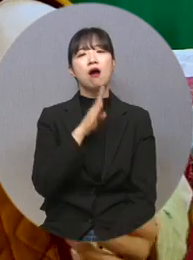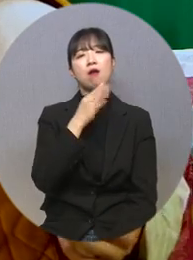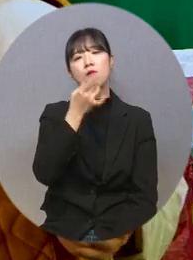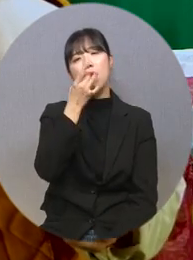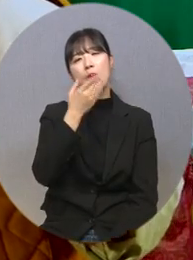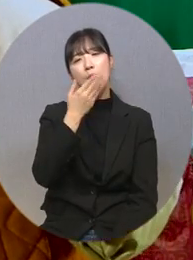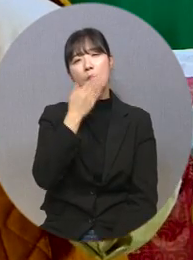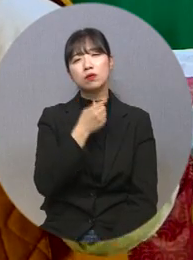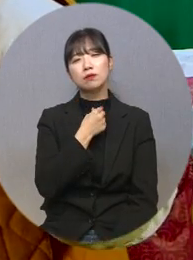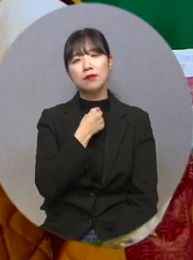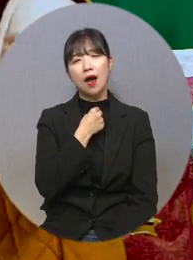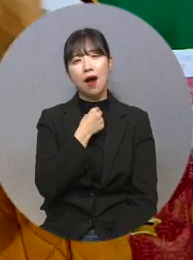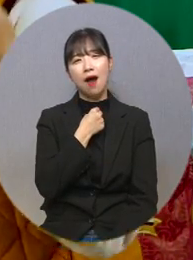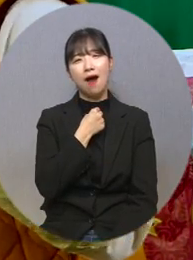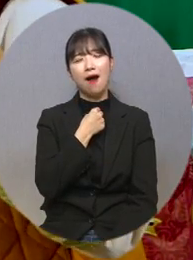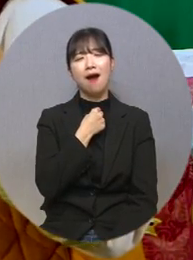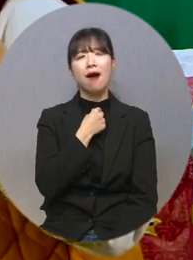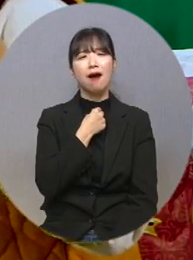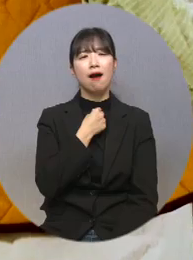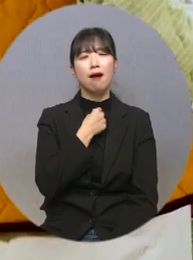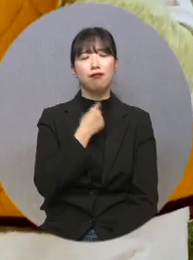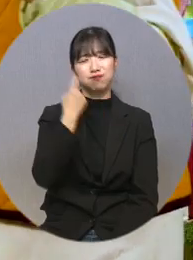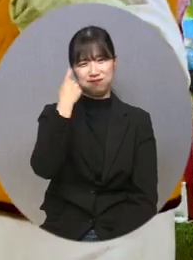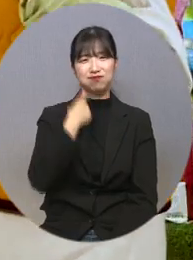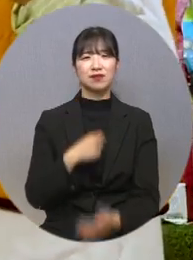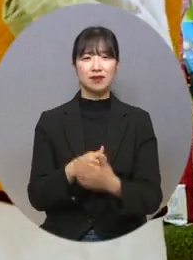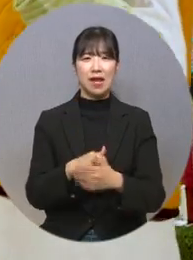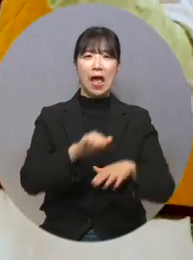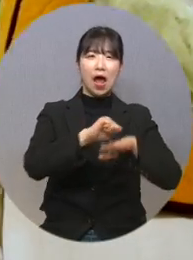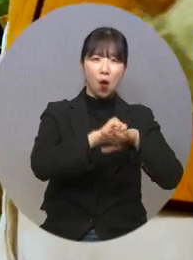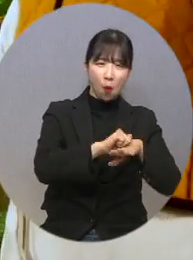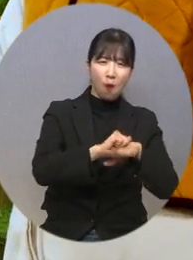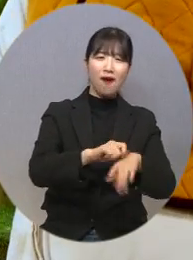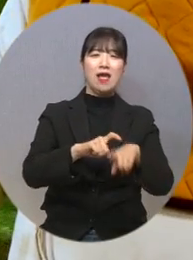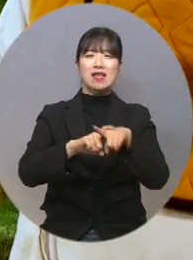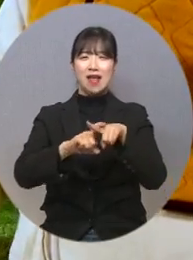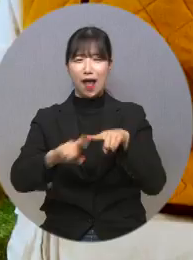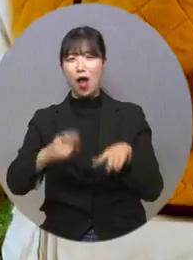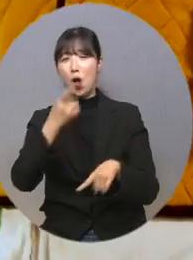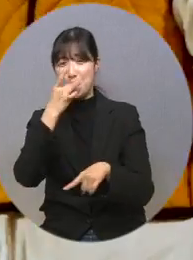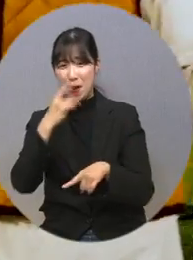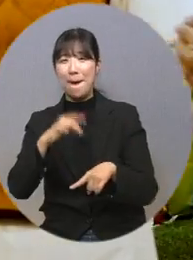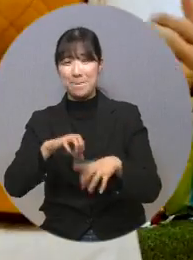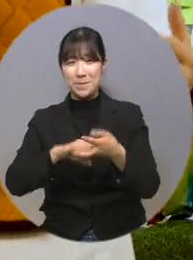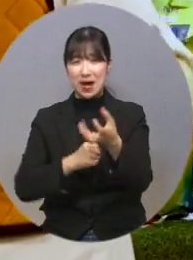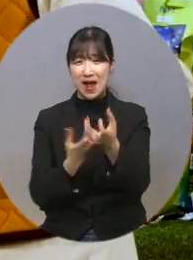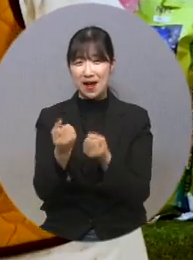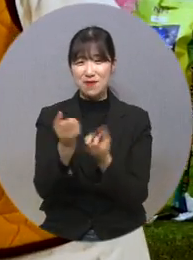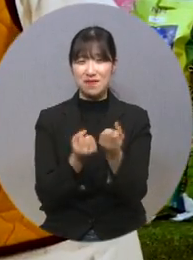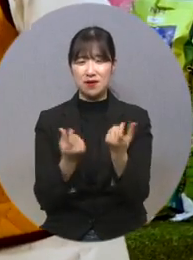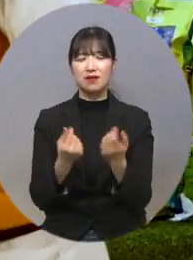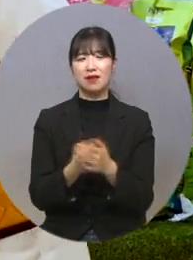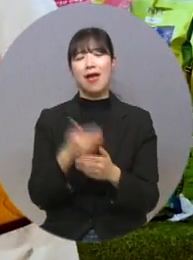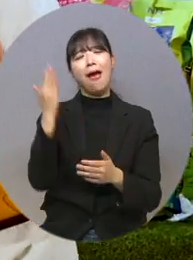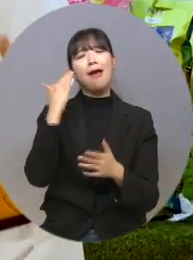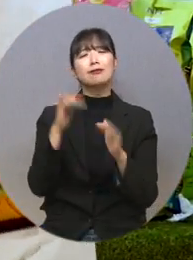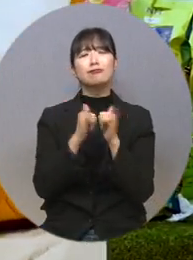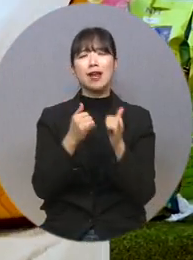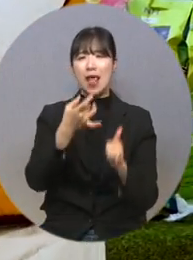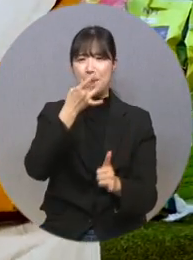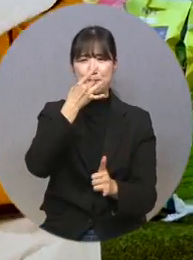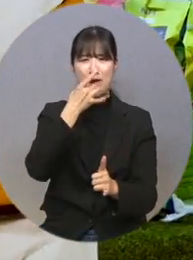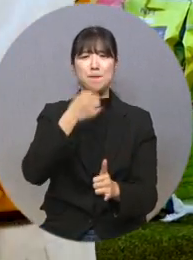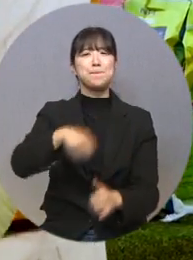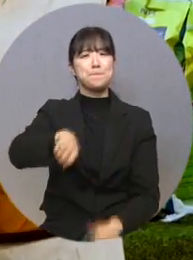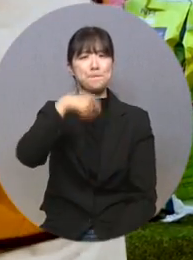밥이 먹고 싶다. 야, 갑자기 확 땡겼어요. 그 고기배, 네. 밥배, 장어배 따로 있는 거예요. 그러니까요. 대한민국 사람은 밥심이잖아요. 그럼. 자, 그